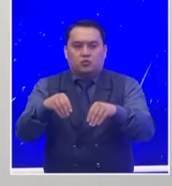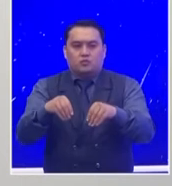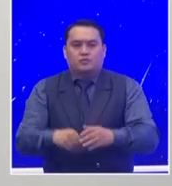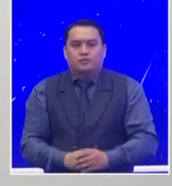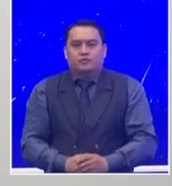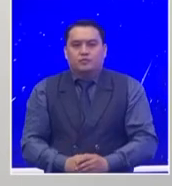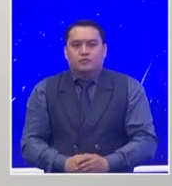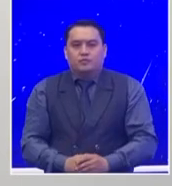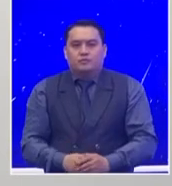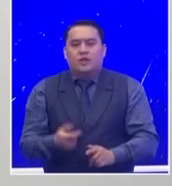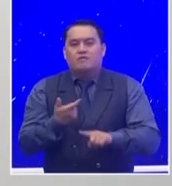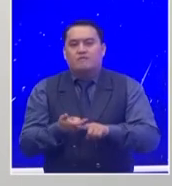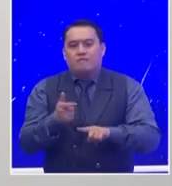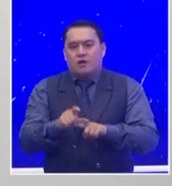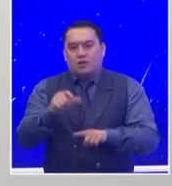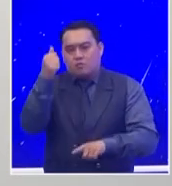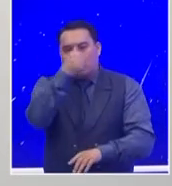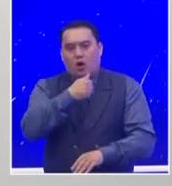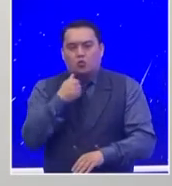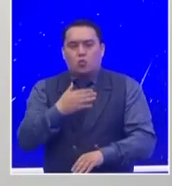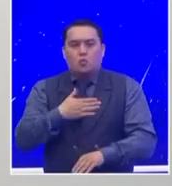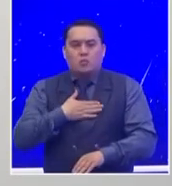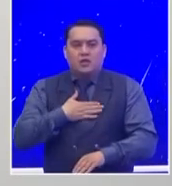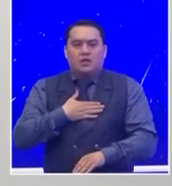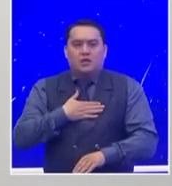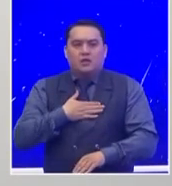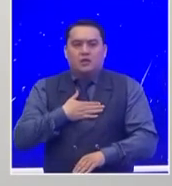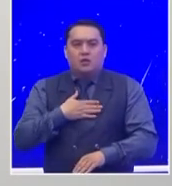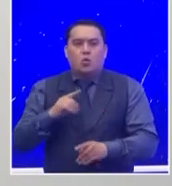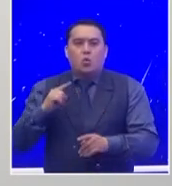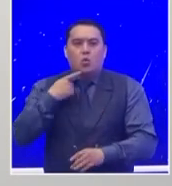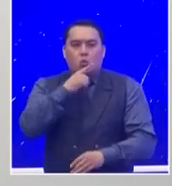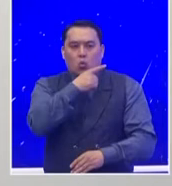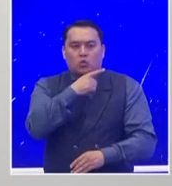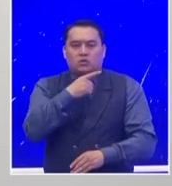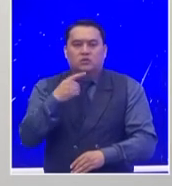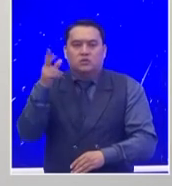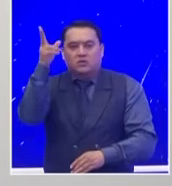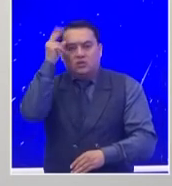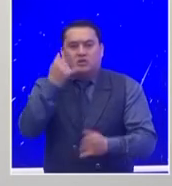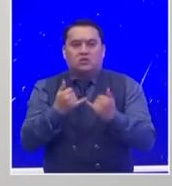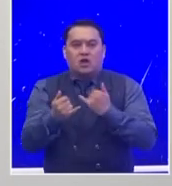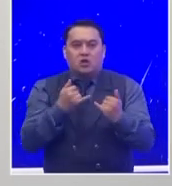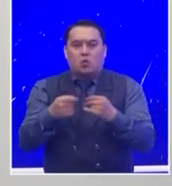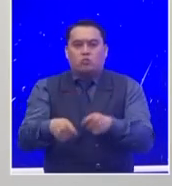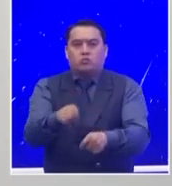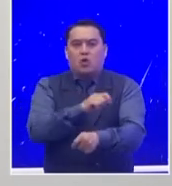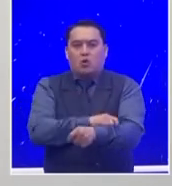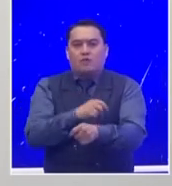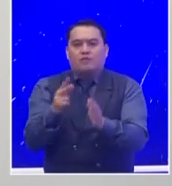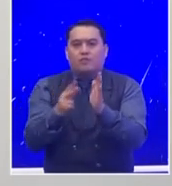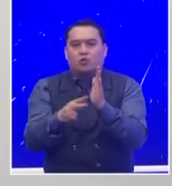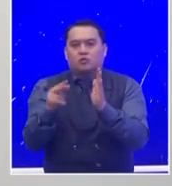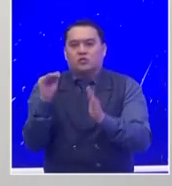году приоритетным культурам мы будем относить кукуруза на зерно. Ее площадь будет составлять более